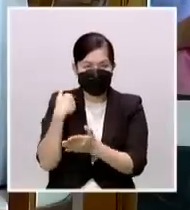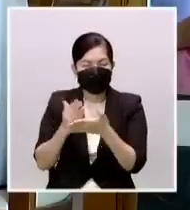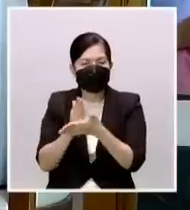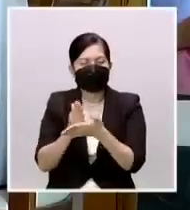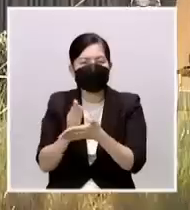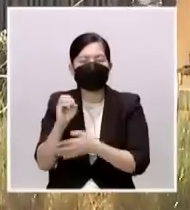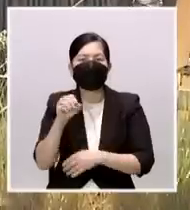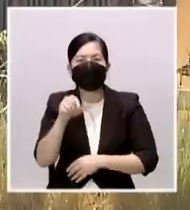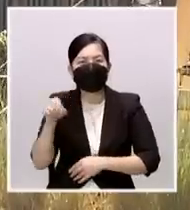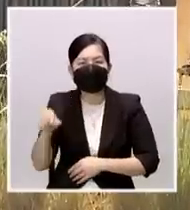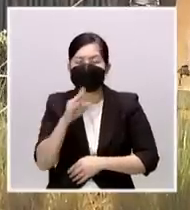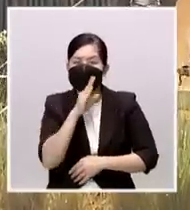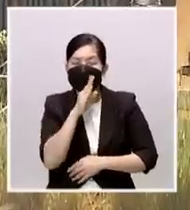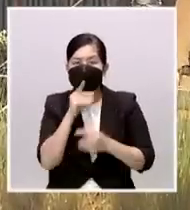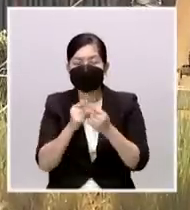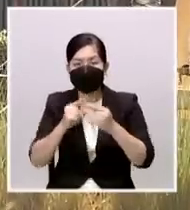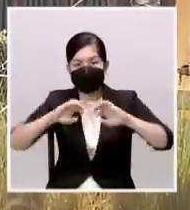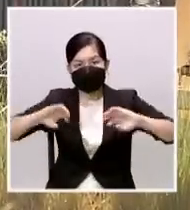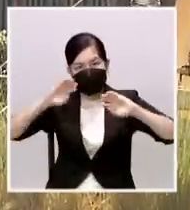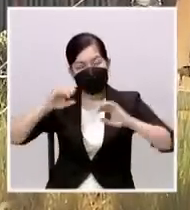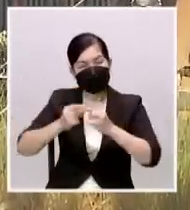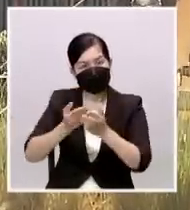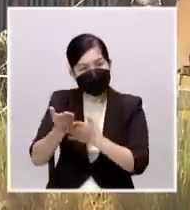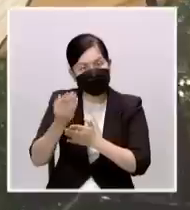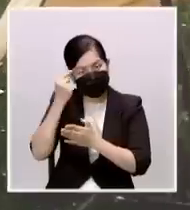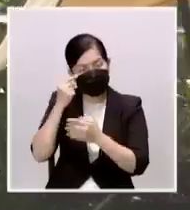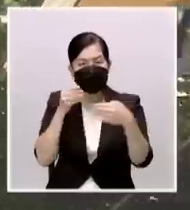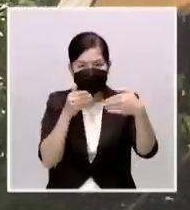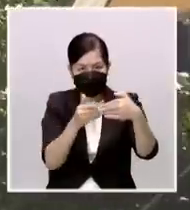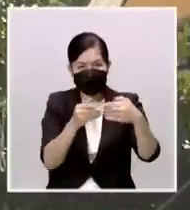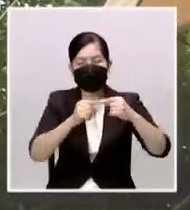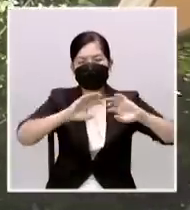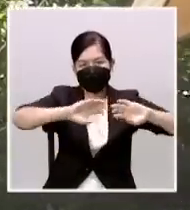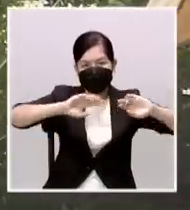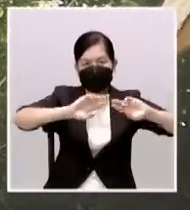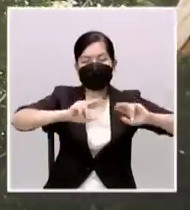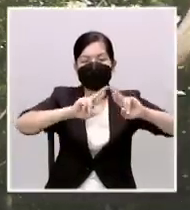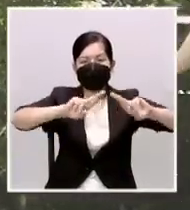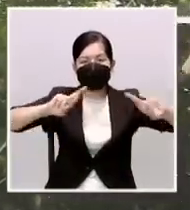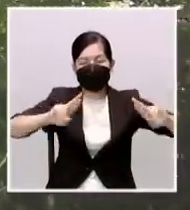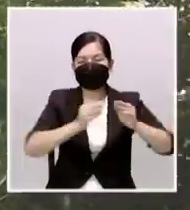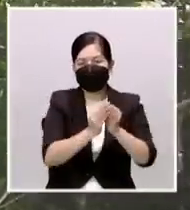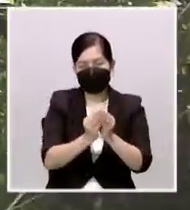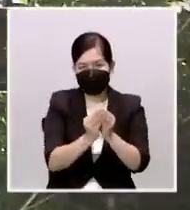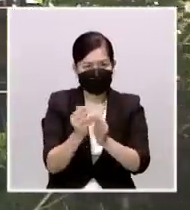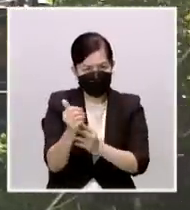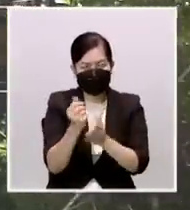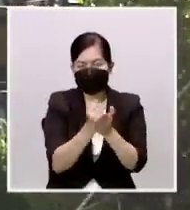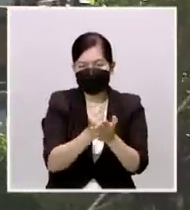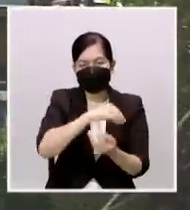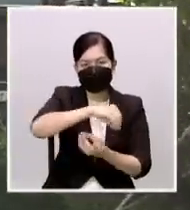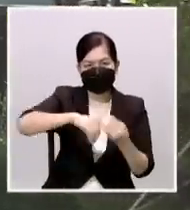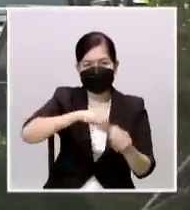ผู้ประกอบการร้านอาหารไงจะได้ช่วยพยุงกันไปได้ด้วย ใช่ค่ะเพราะที่ผ่านมาเนี่ยทางภาครัฐก็มีการพยายามไปทำความเข้าใจกับเหล่าผู้ประกอบการ